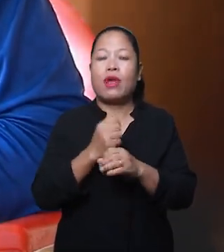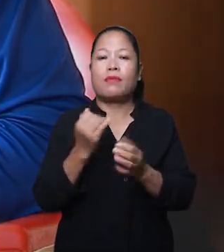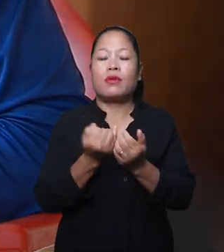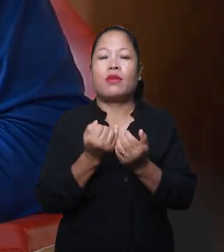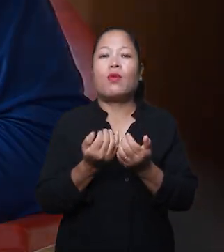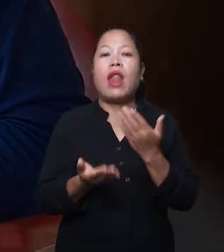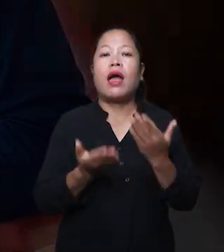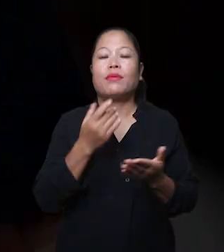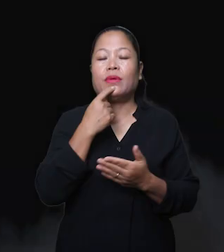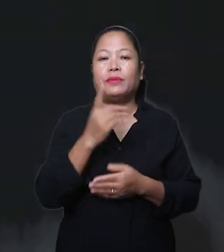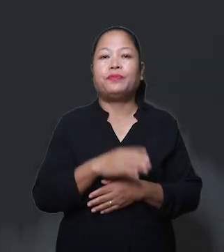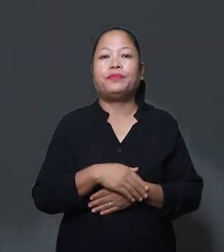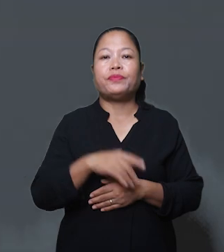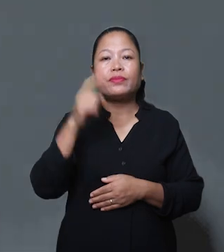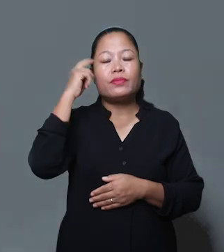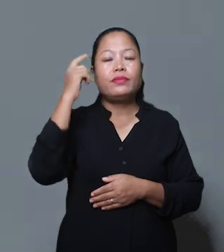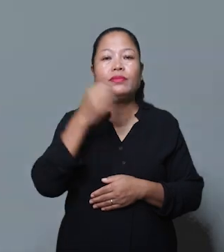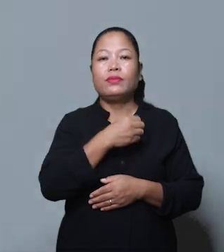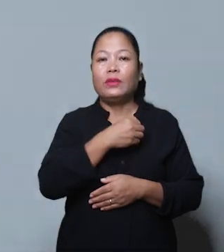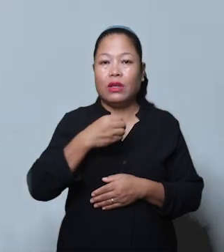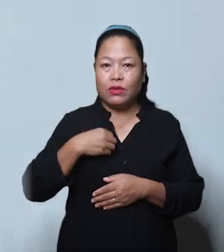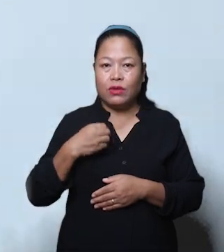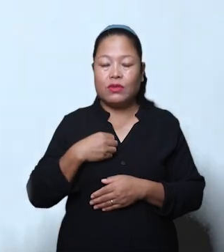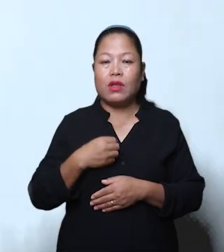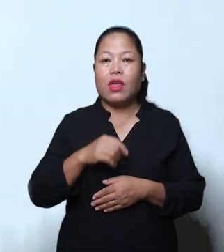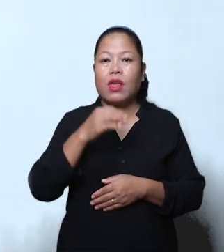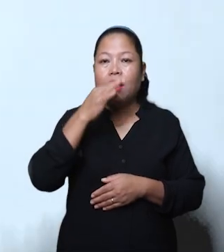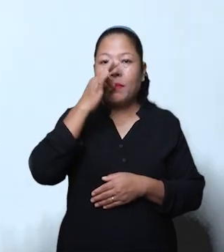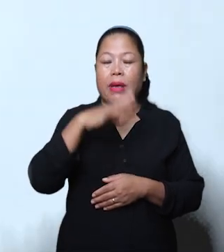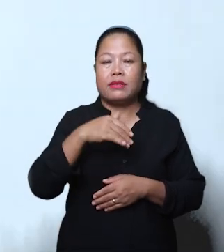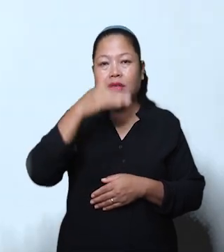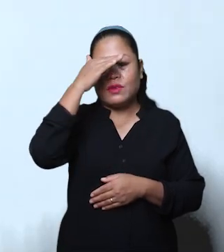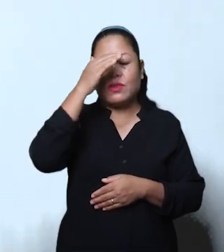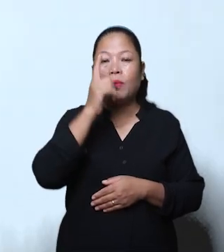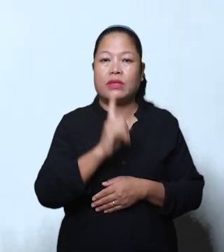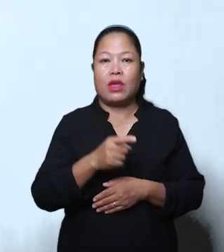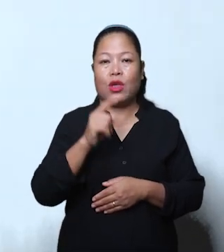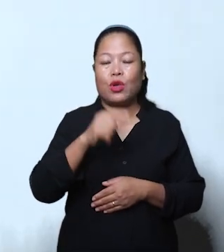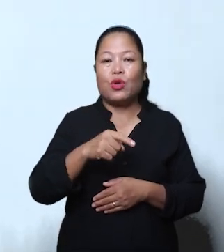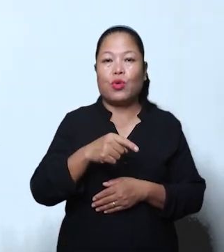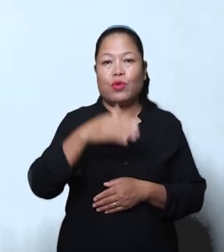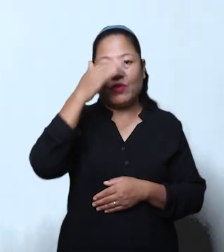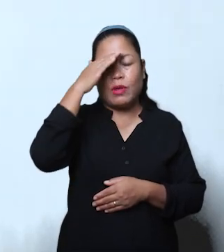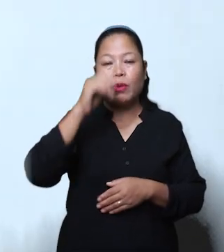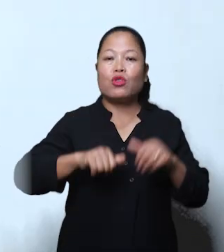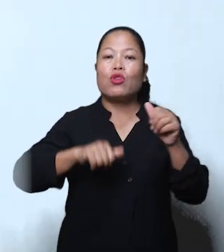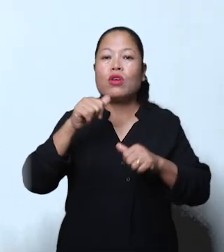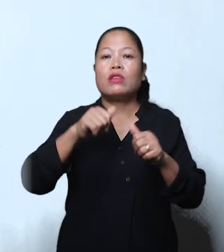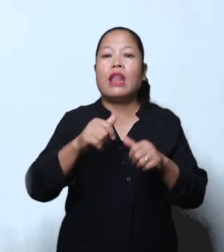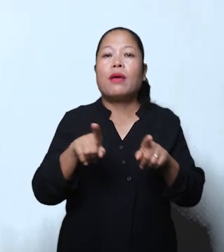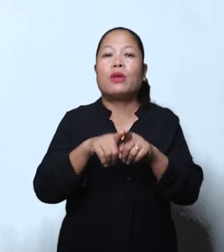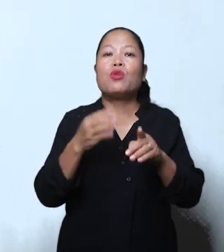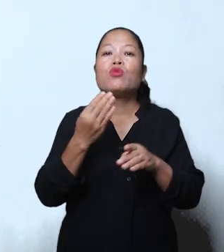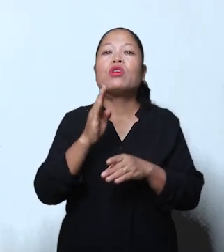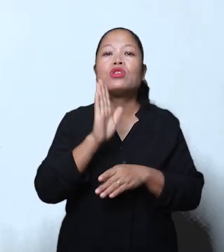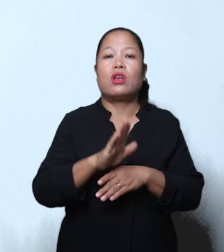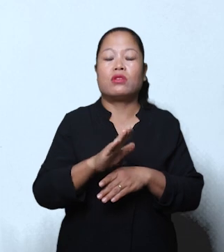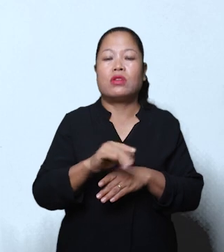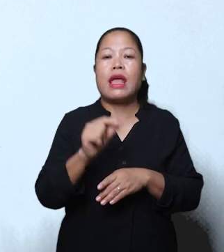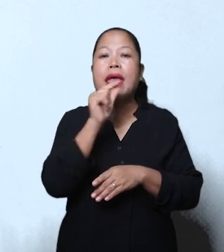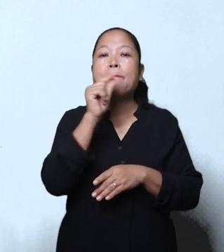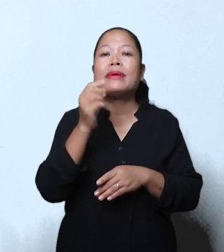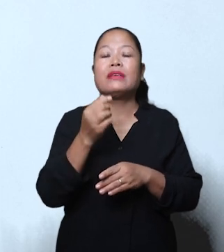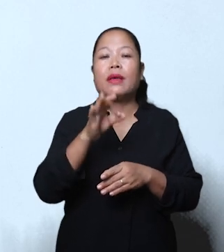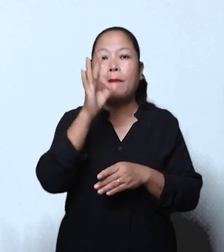राम्रो कामहरू गराउन मानसिक स्वास्थ्य समस्या वास्तविक समस्या हो यो समस्या जो कसैलाई पनि